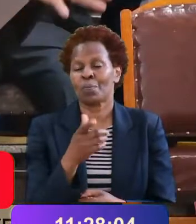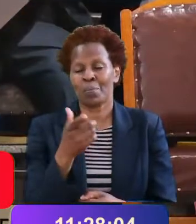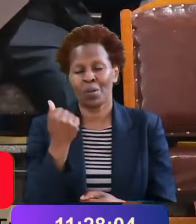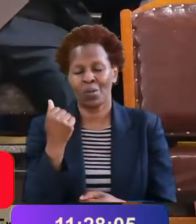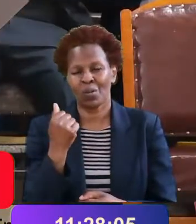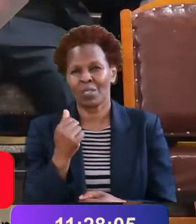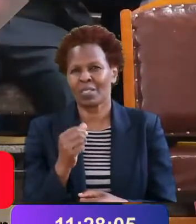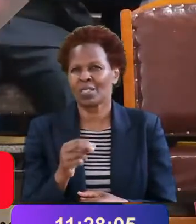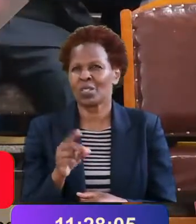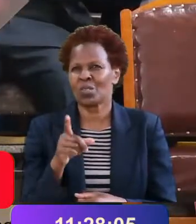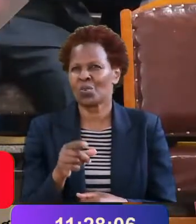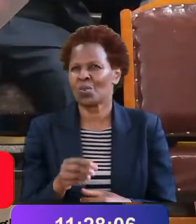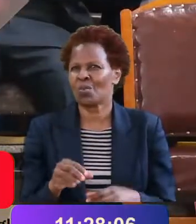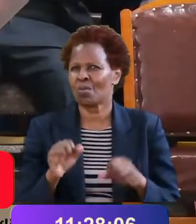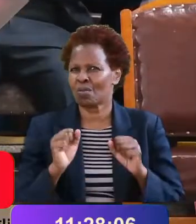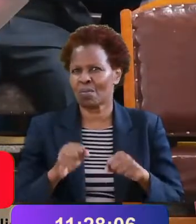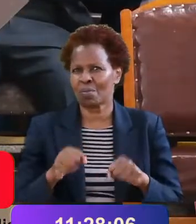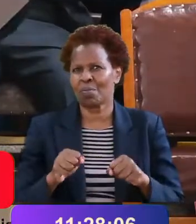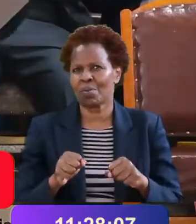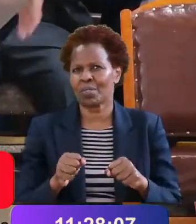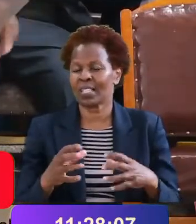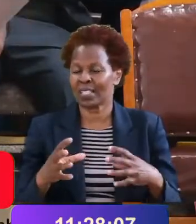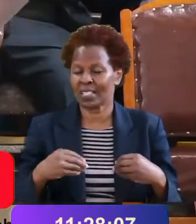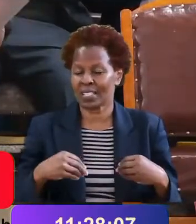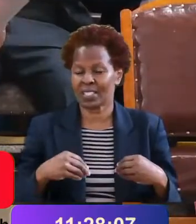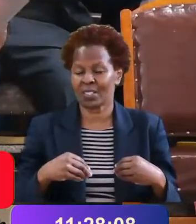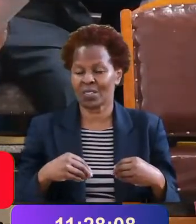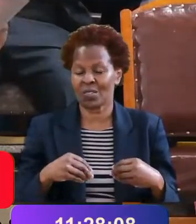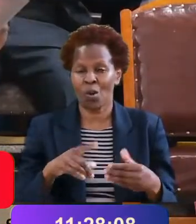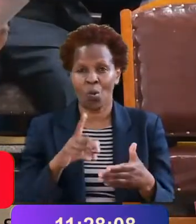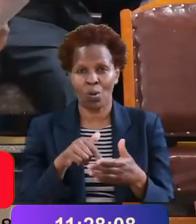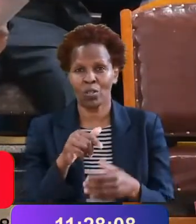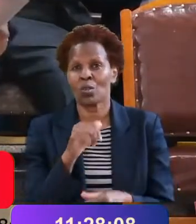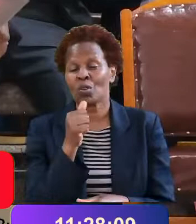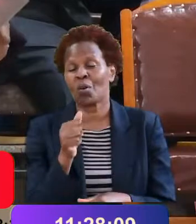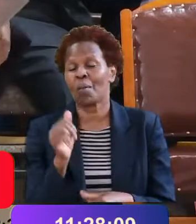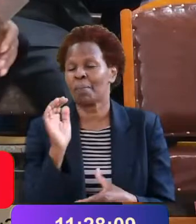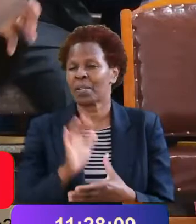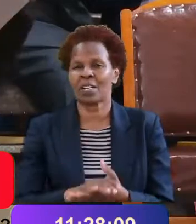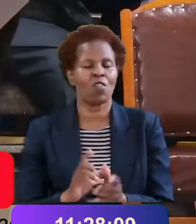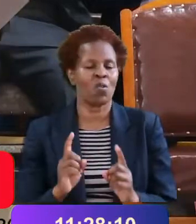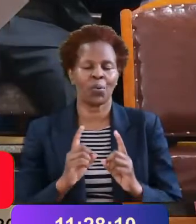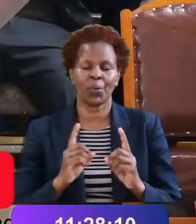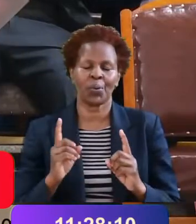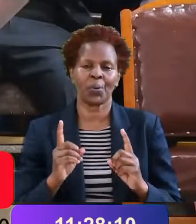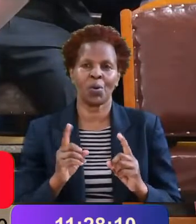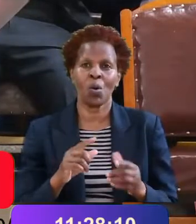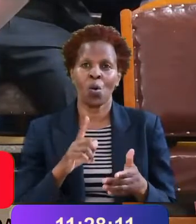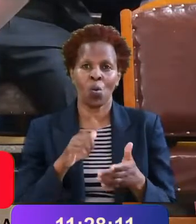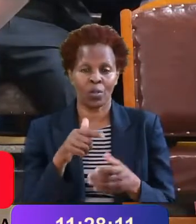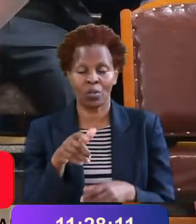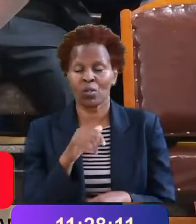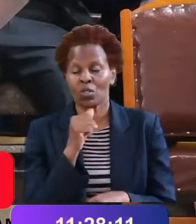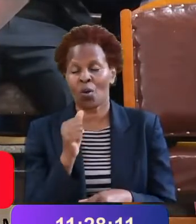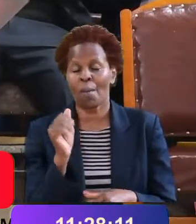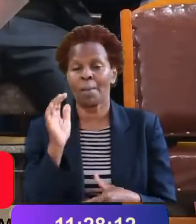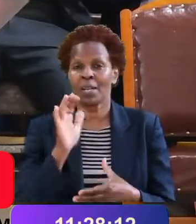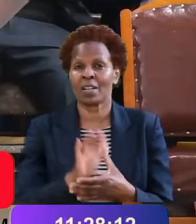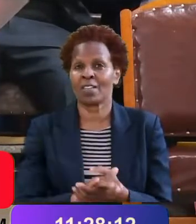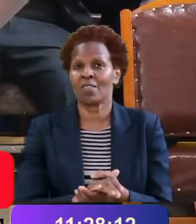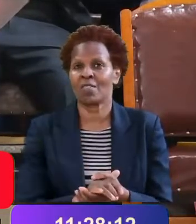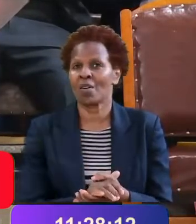huwezi ukapokea kile ambacho haukiamini. Kile ambacho haukiamini huwezi